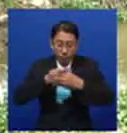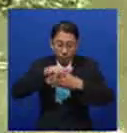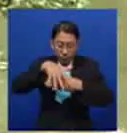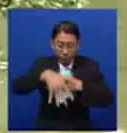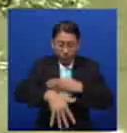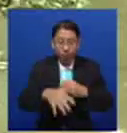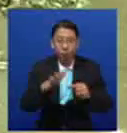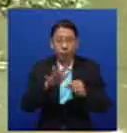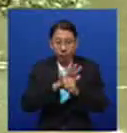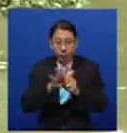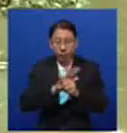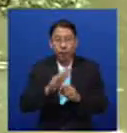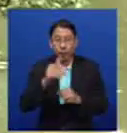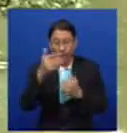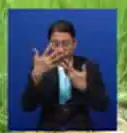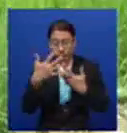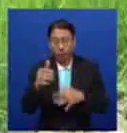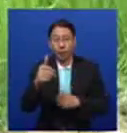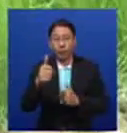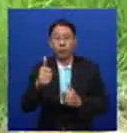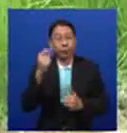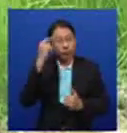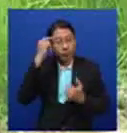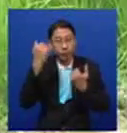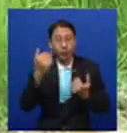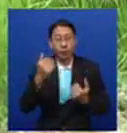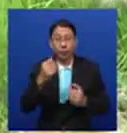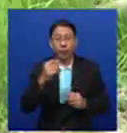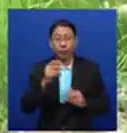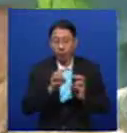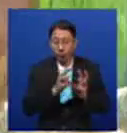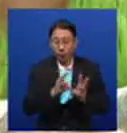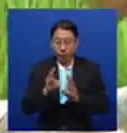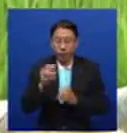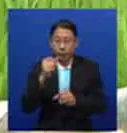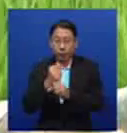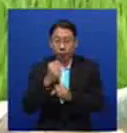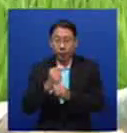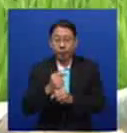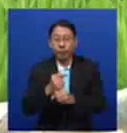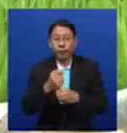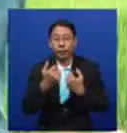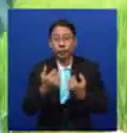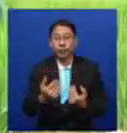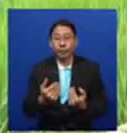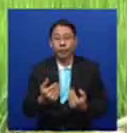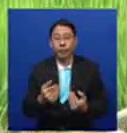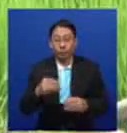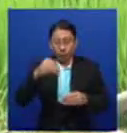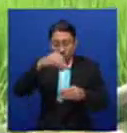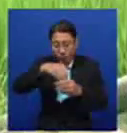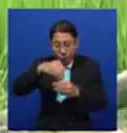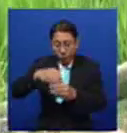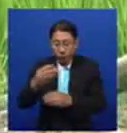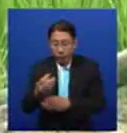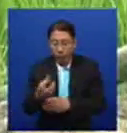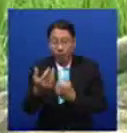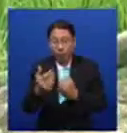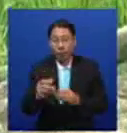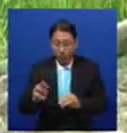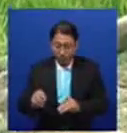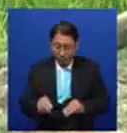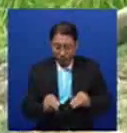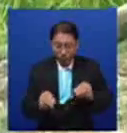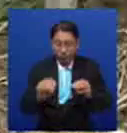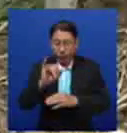ให้ภาคการเกษตรแล้วแต่ยังมีเงื่อนไขค่ะที่ต้องปฏิบัติคือส่งน้ำให้พื้นที่วิกฤตปลูกข้าวในลุ่มน้ำเจ้าพระยาที่กำลังตั้